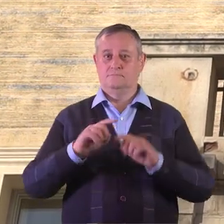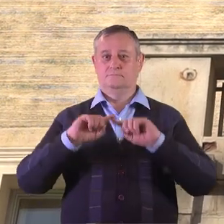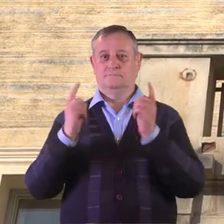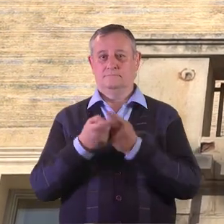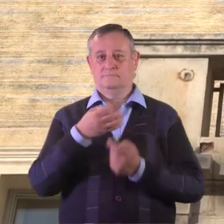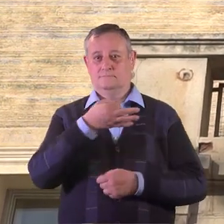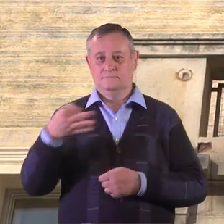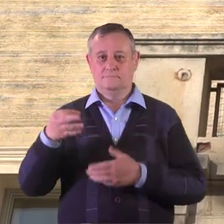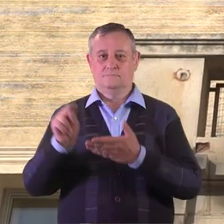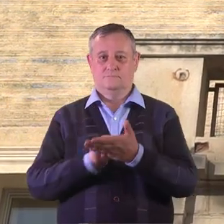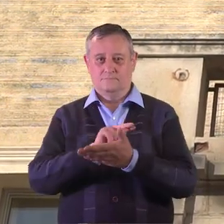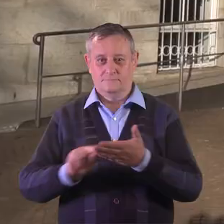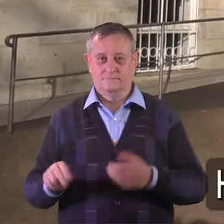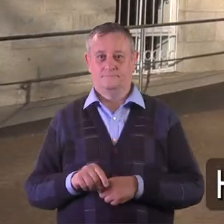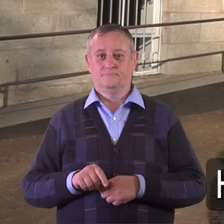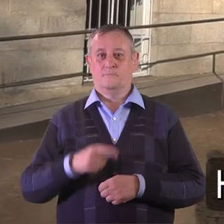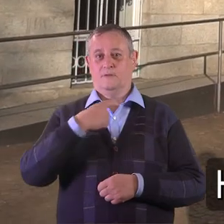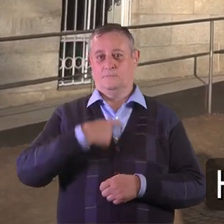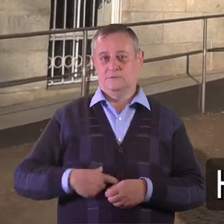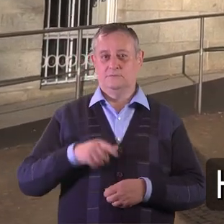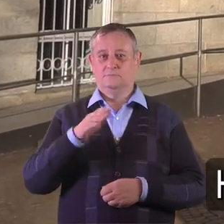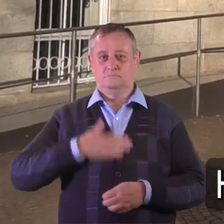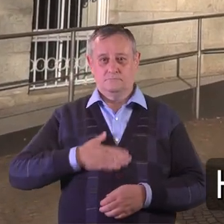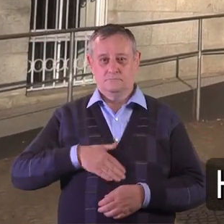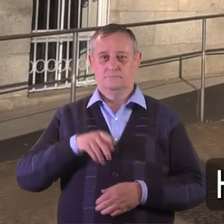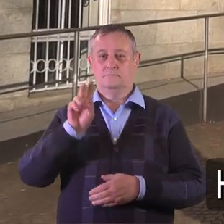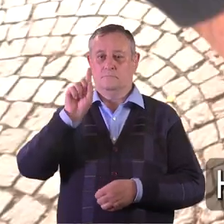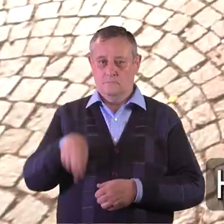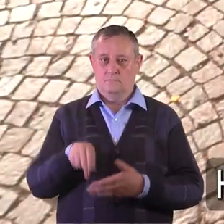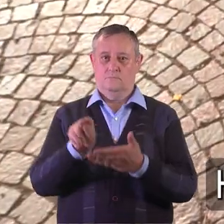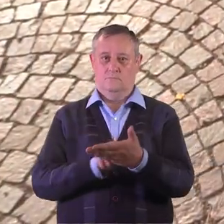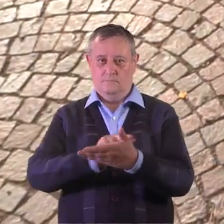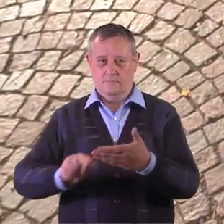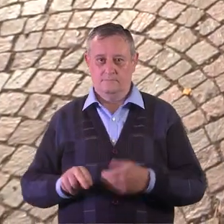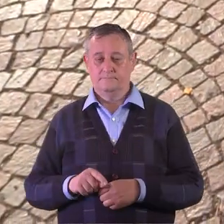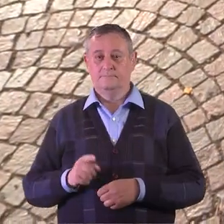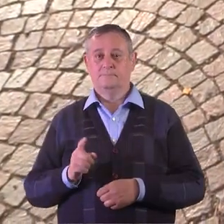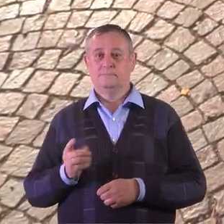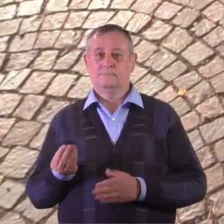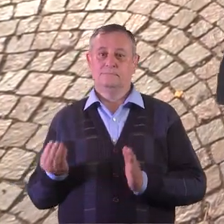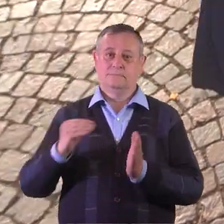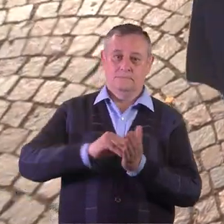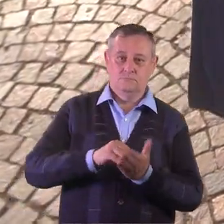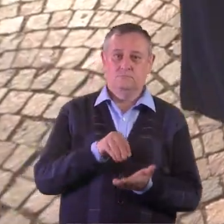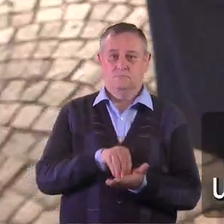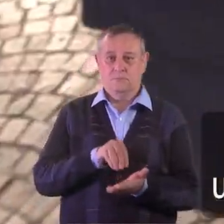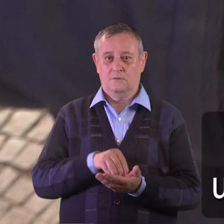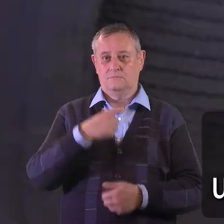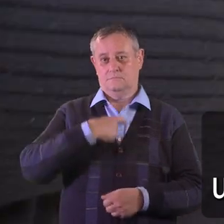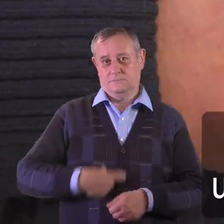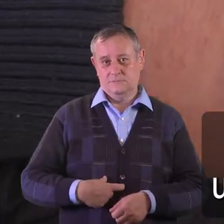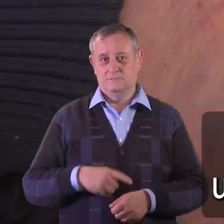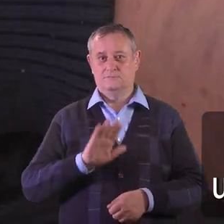heute sind Landtagswahlen Herr Müller möchte auch wählen dazu braucht Herr Müller